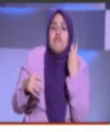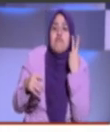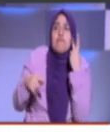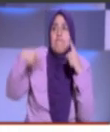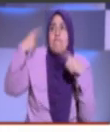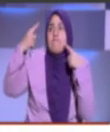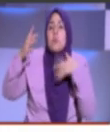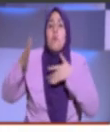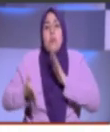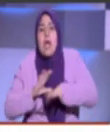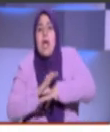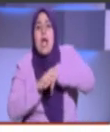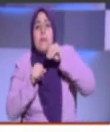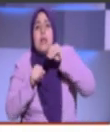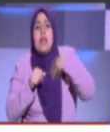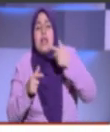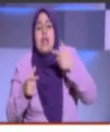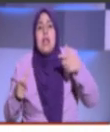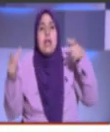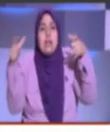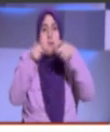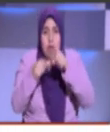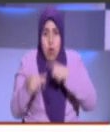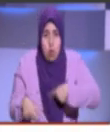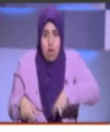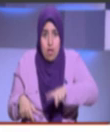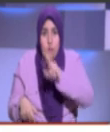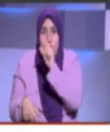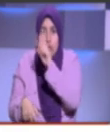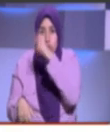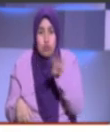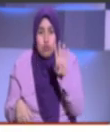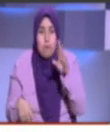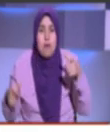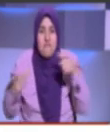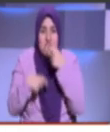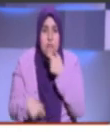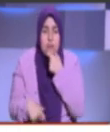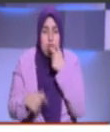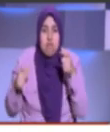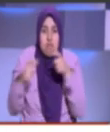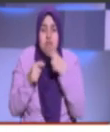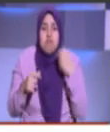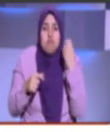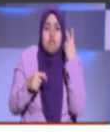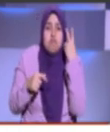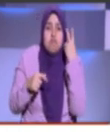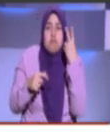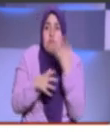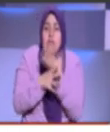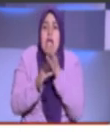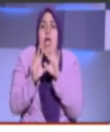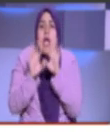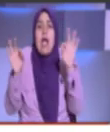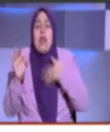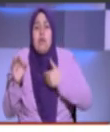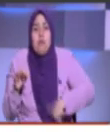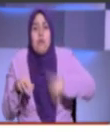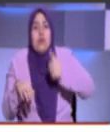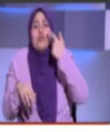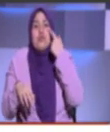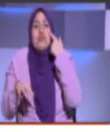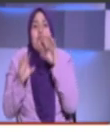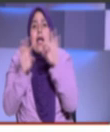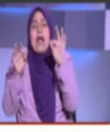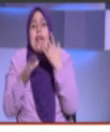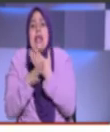وهذا رقم ضئيل جدا، أي بمعنى حوالي 600 سرير ل 100,000 مواطن، وهذا رقم ضئيل جدا بالنسبة لأن